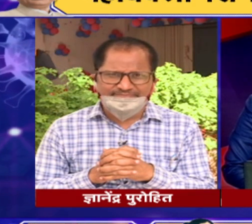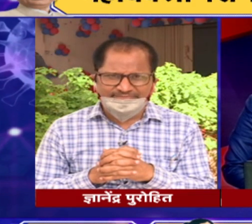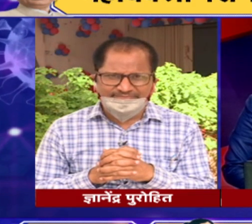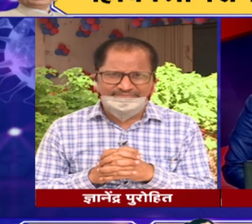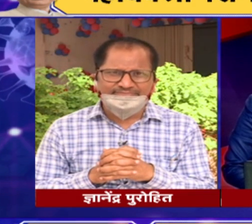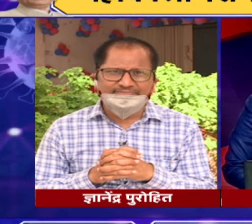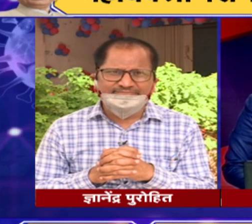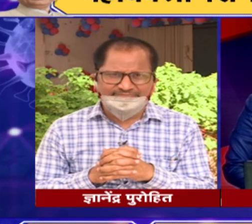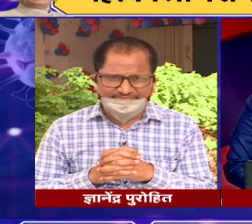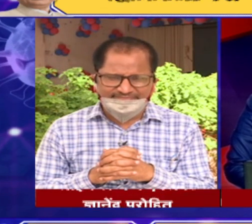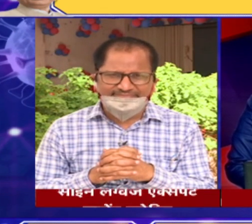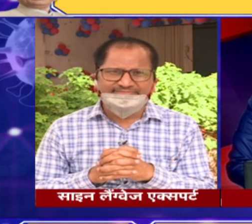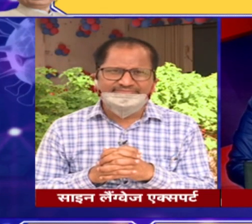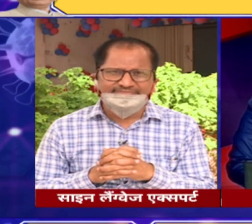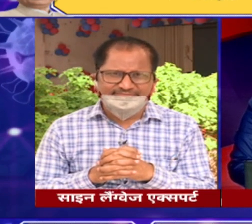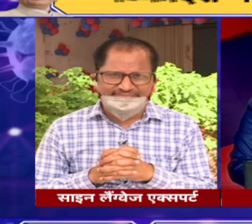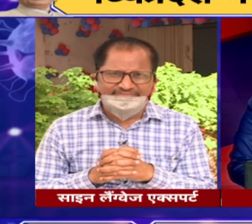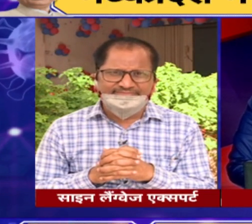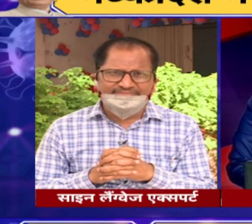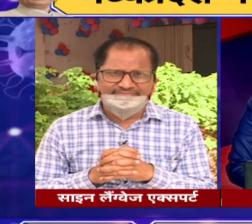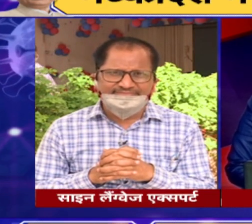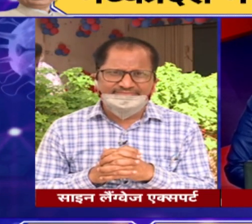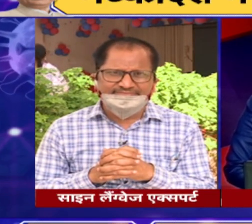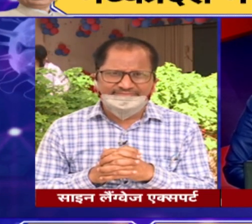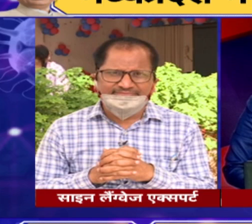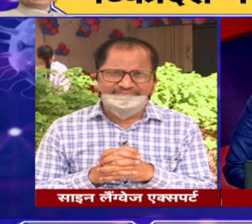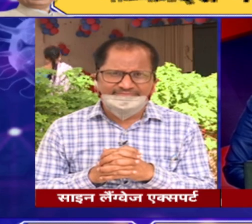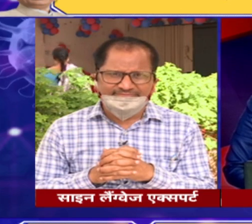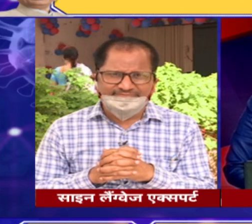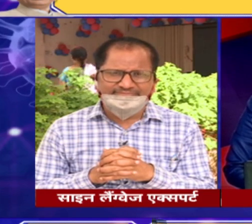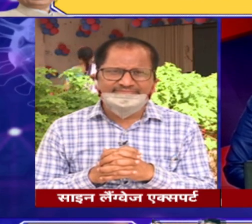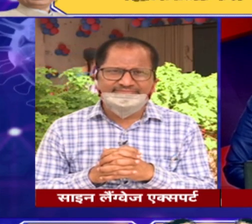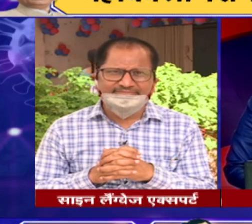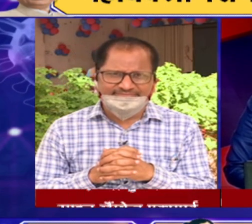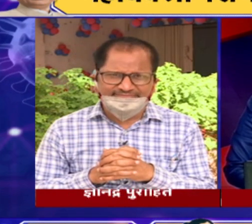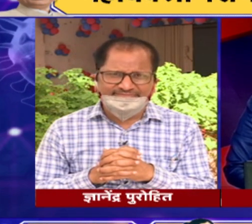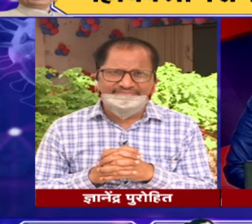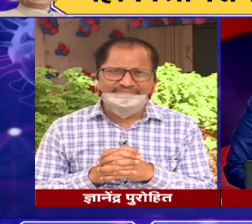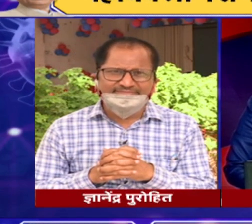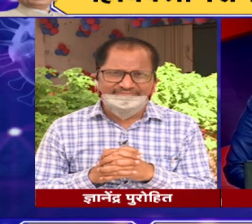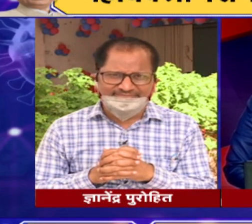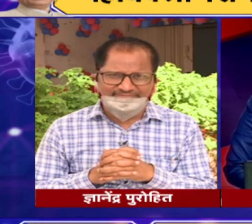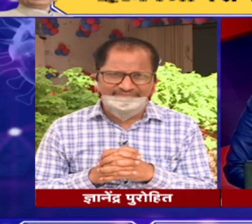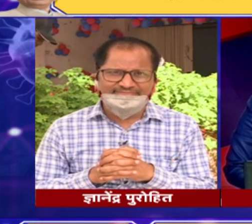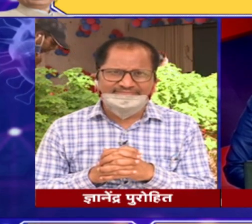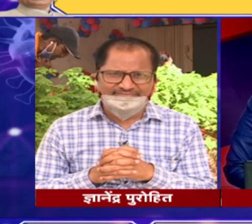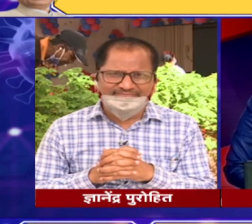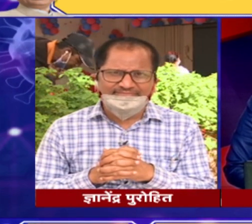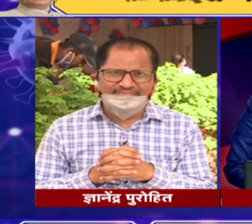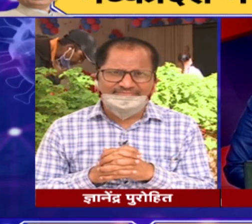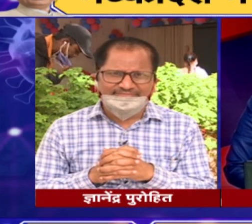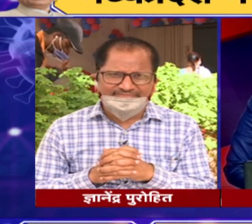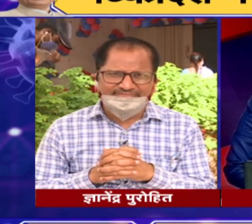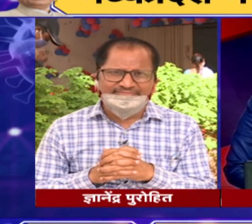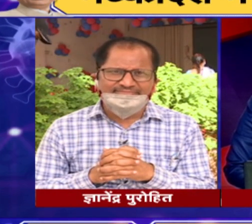IBC 24 के माध्यम से मैं आपके ने जो बात मुझ तक पहुँचाई है, ये बात इनकी, क्योंकि हमारे प्रदेश के माननीय मुख्यमंत्री जी